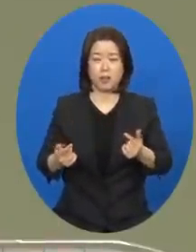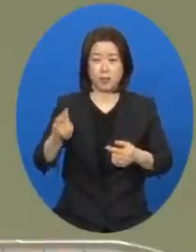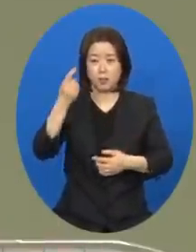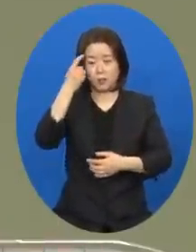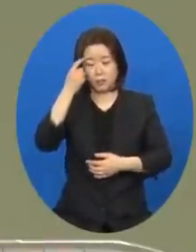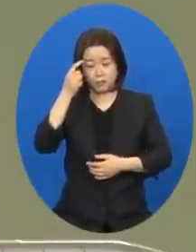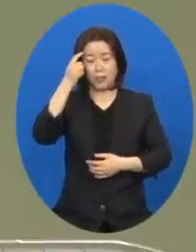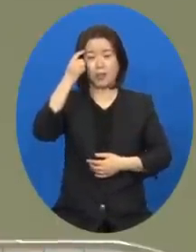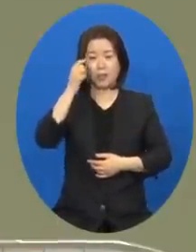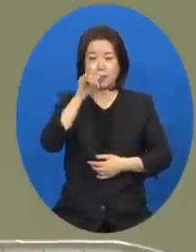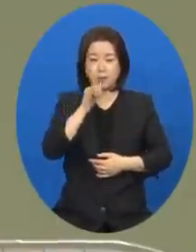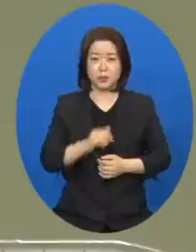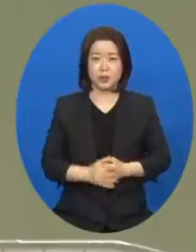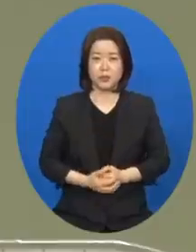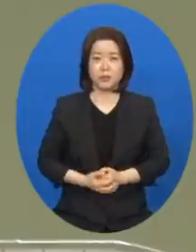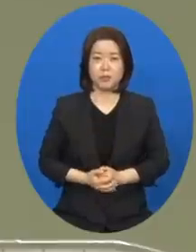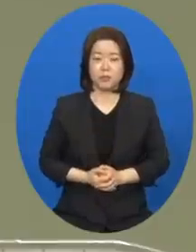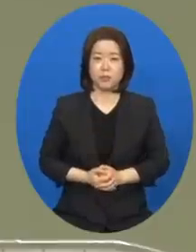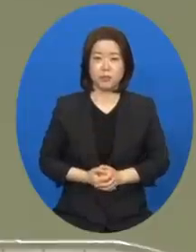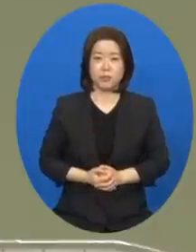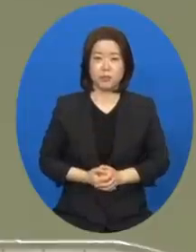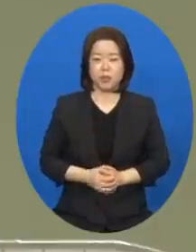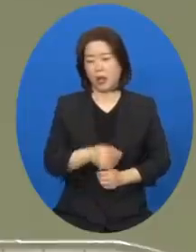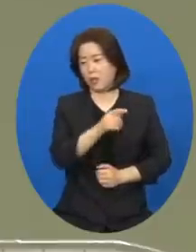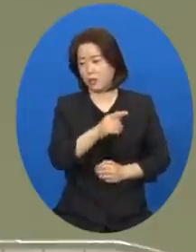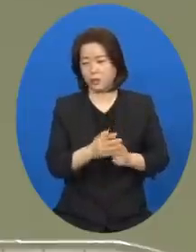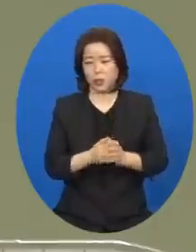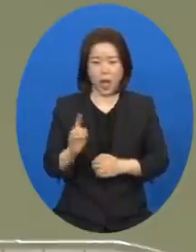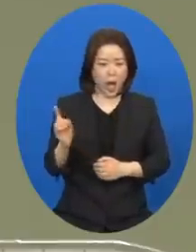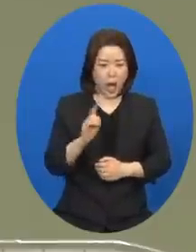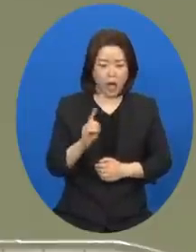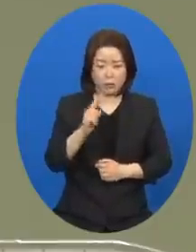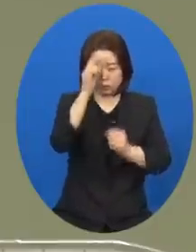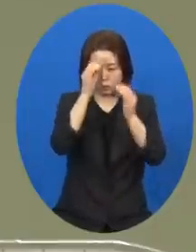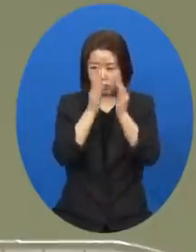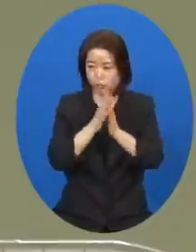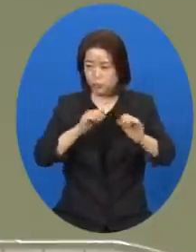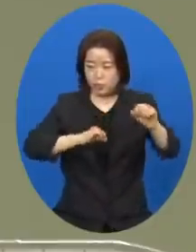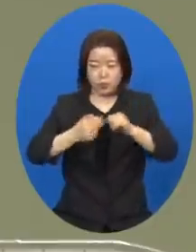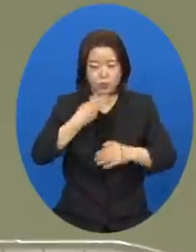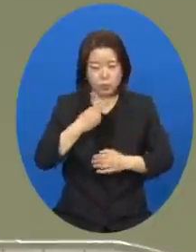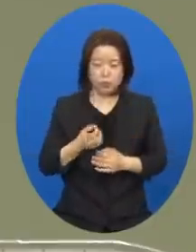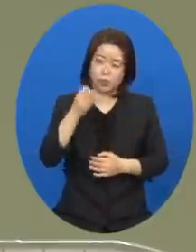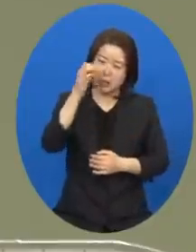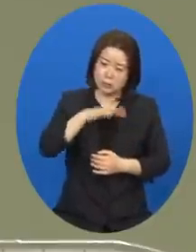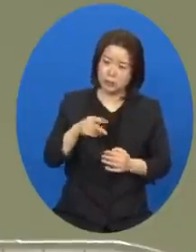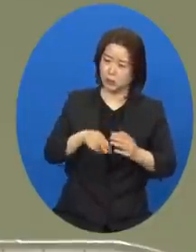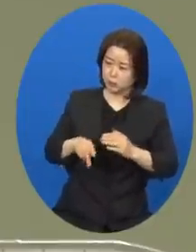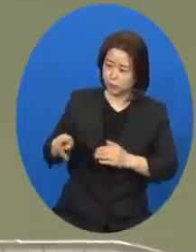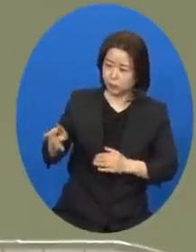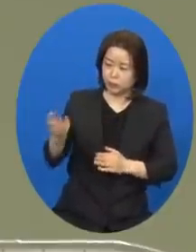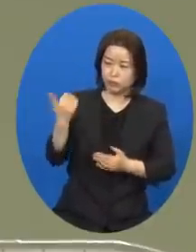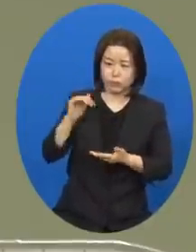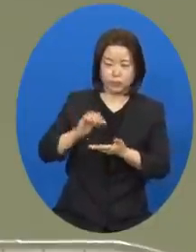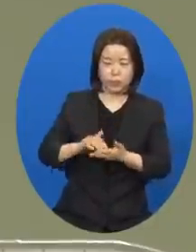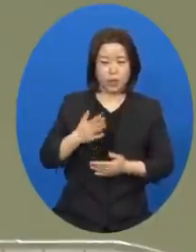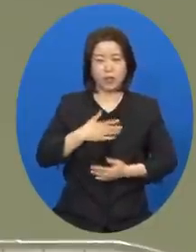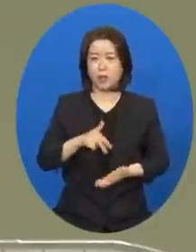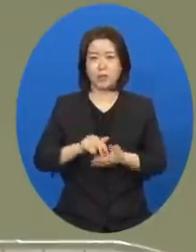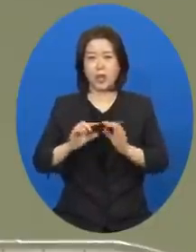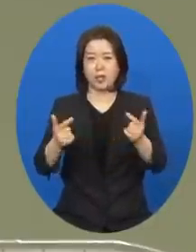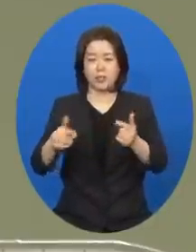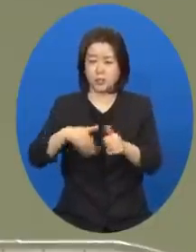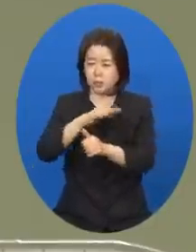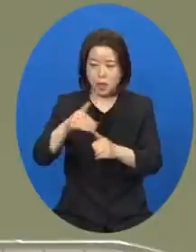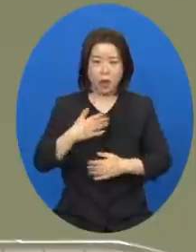들어요. 아니 이렇게 그냥 아무 기도의 역사도 없이 내려갈 지금 내 처지가 아니잖아.